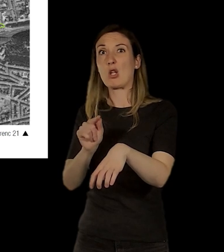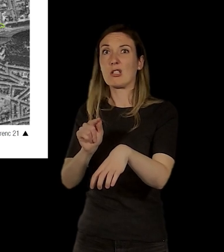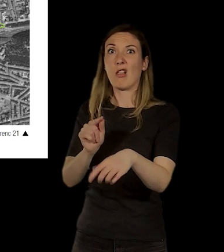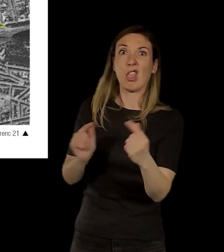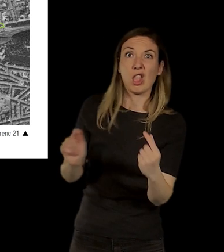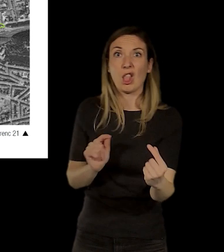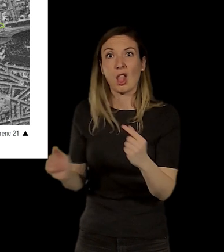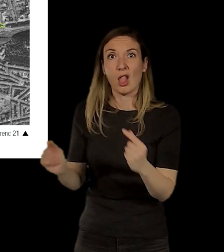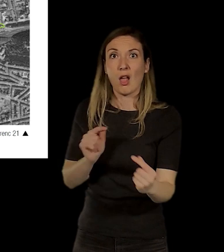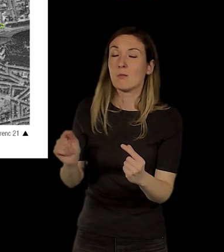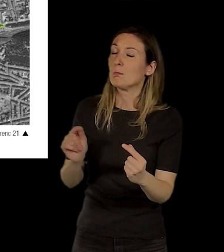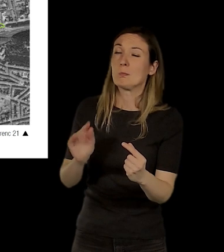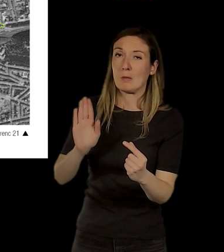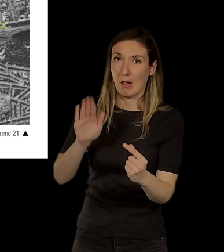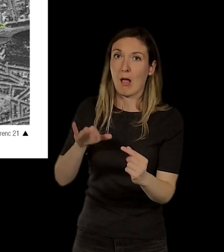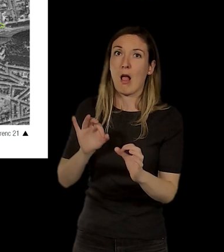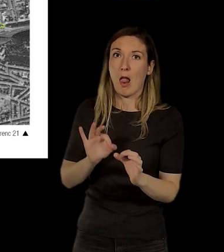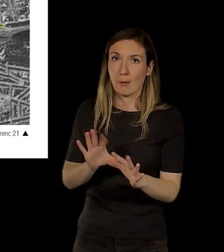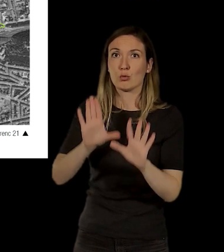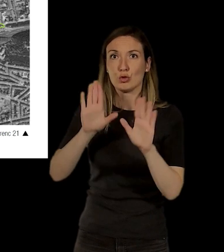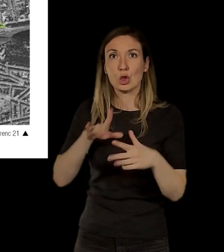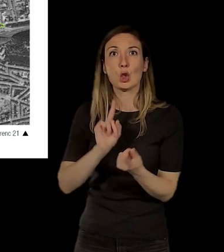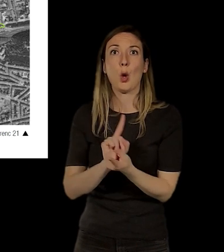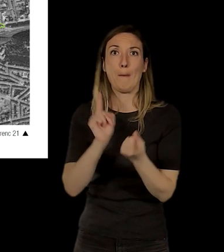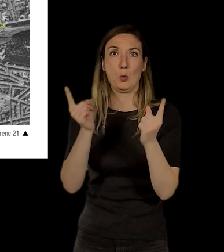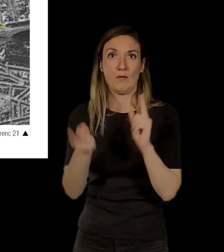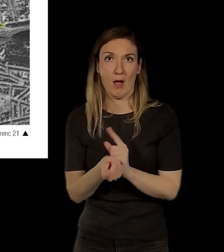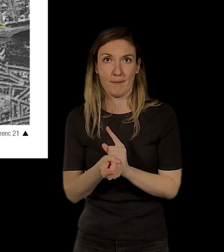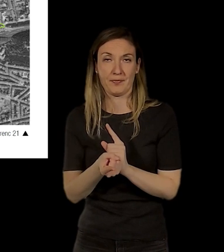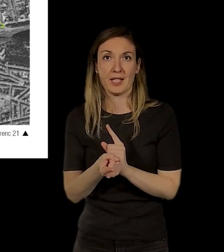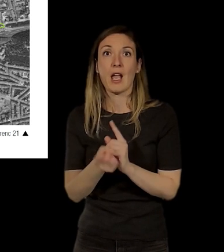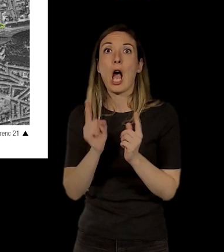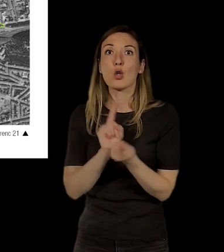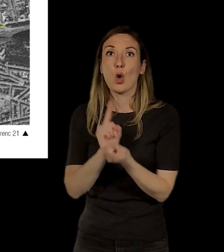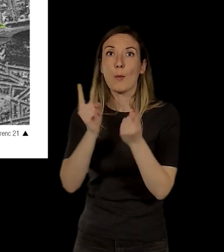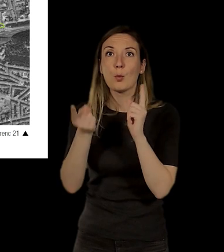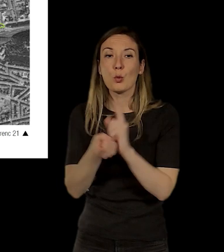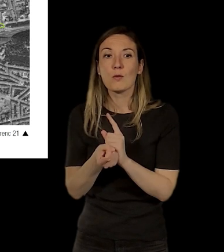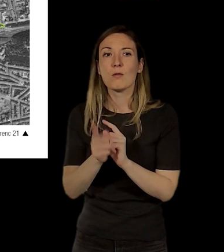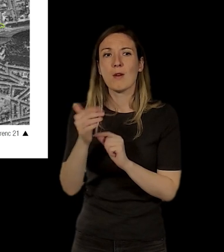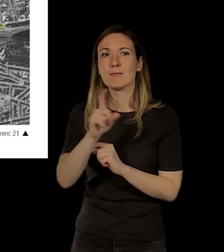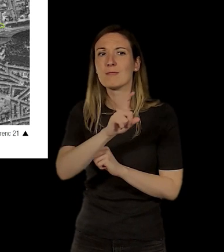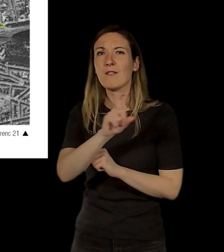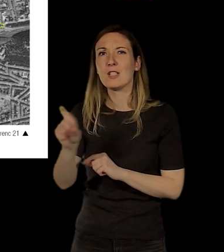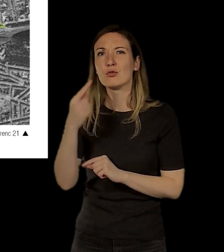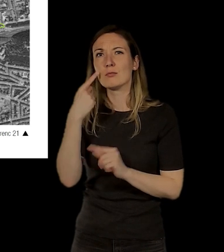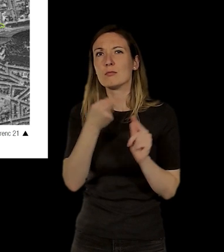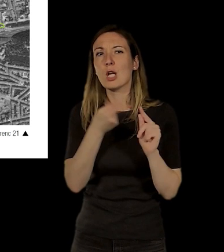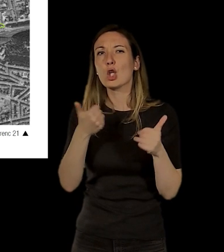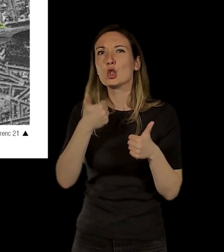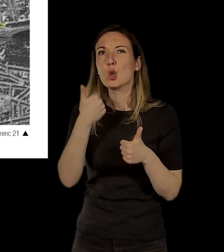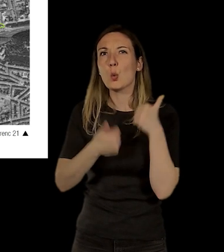a dohodnout se na něčem, čemu jsme potom říkali soutěžní dialog Florence